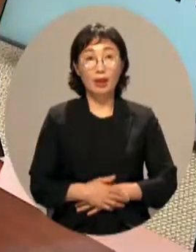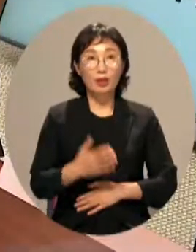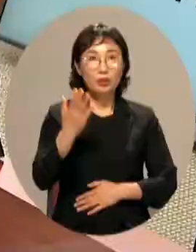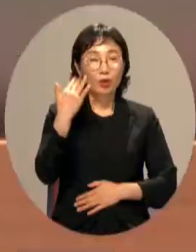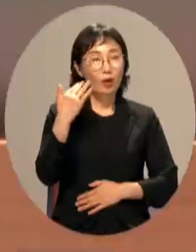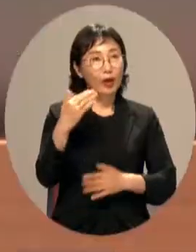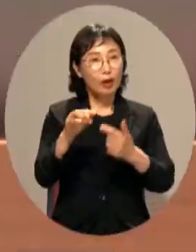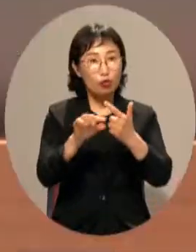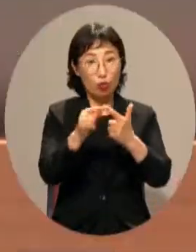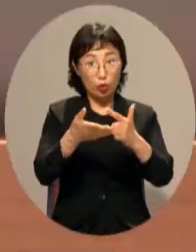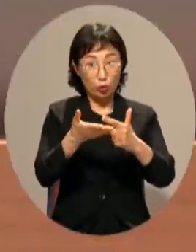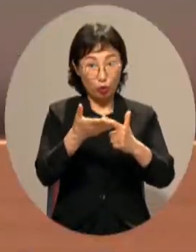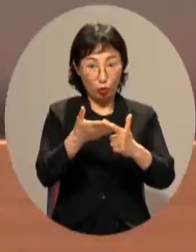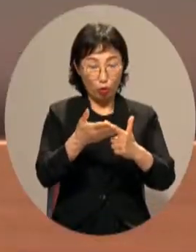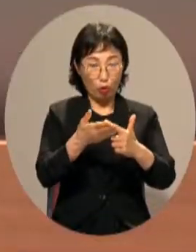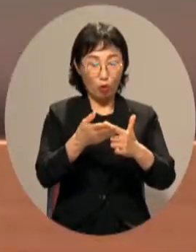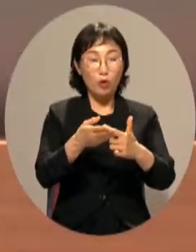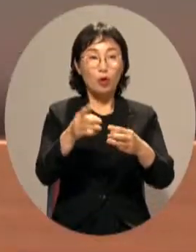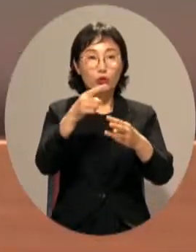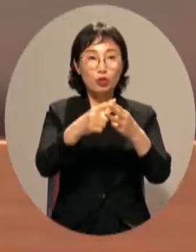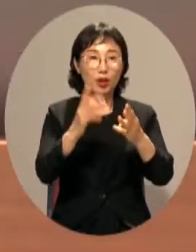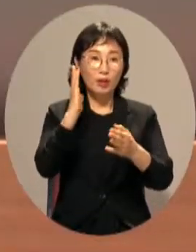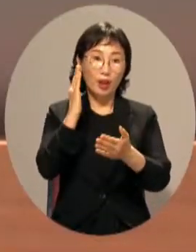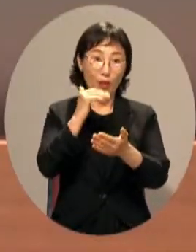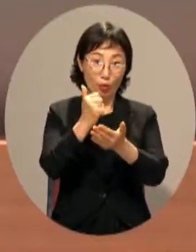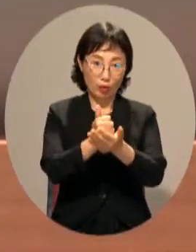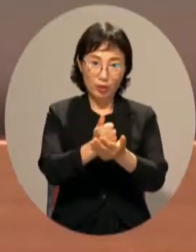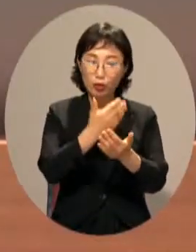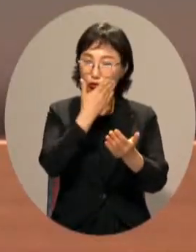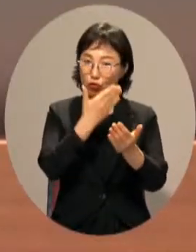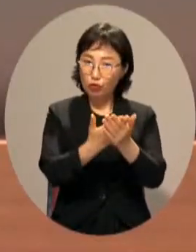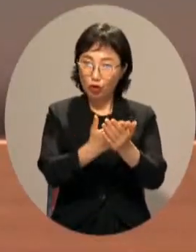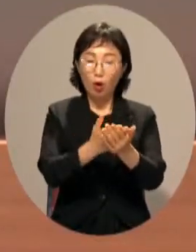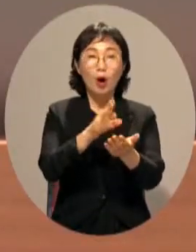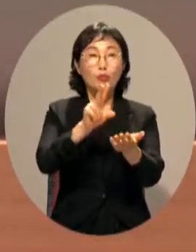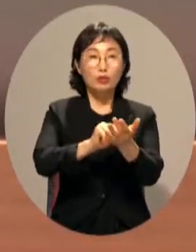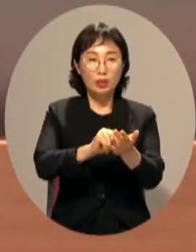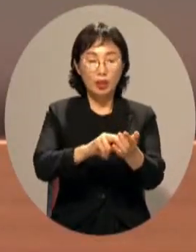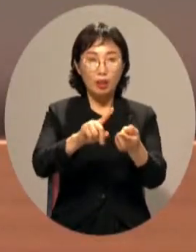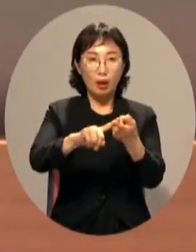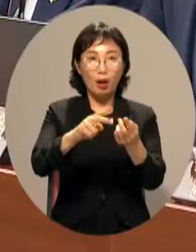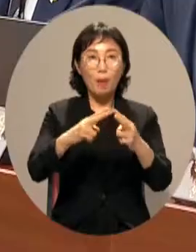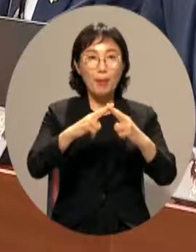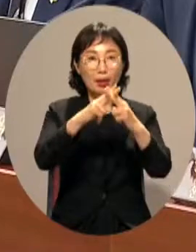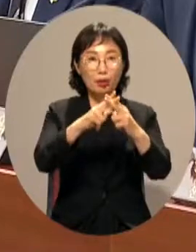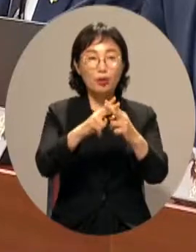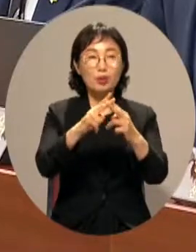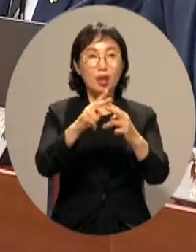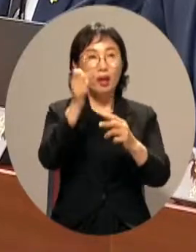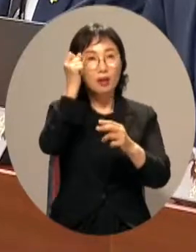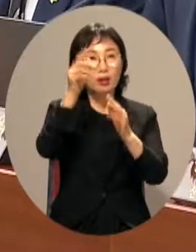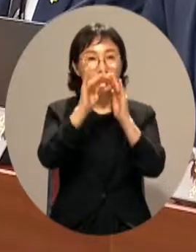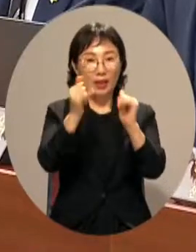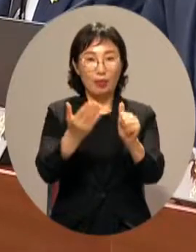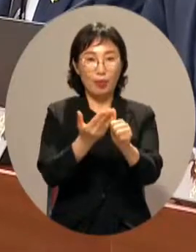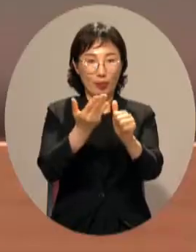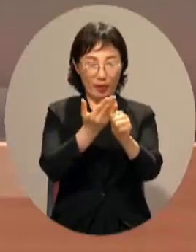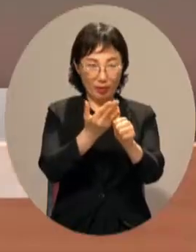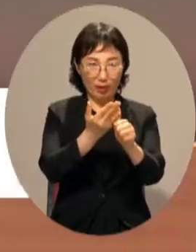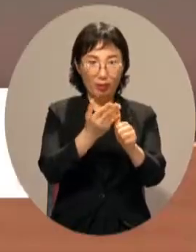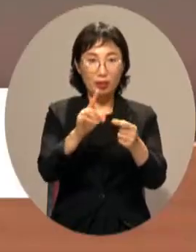지난달 초 윤석열 대통령이 직접 핵심 국정 과제로 설정한 반도체 인재 양성. 반도체